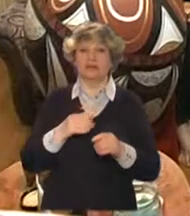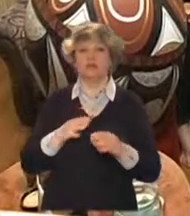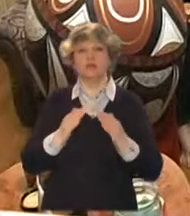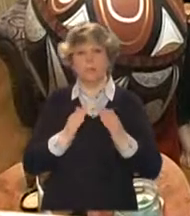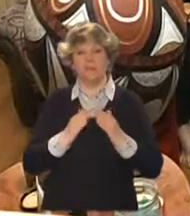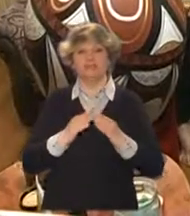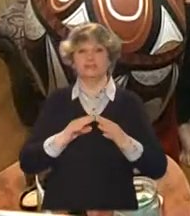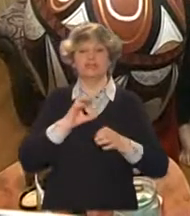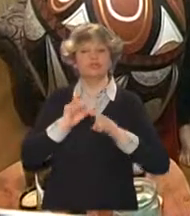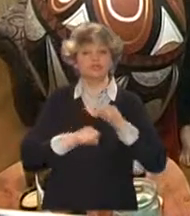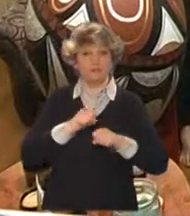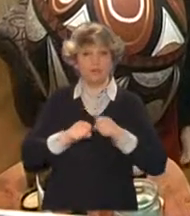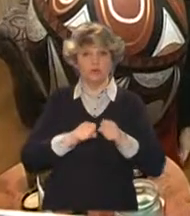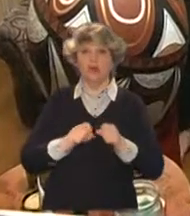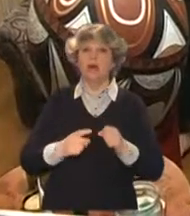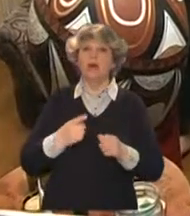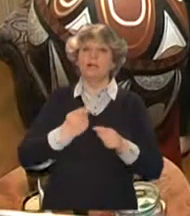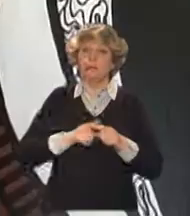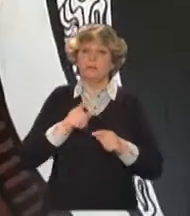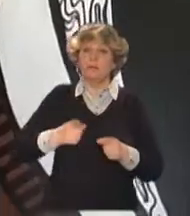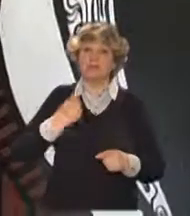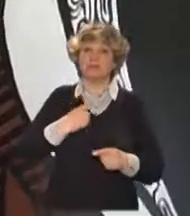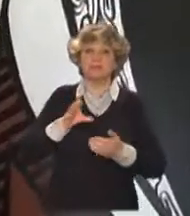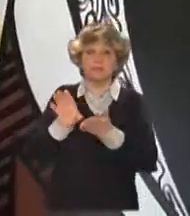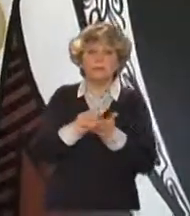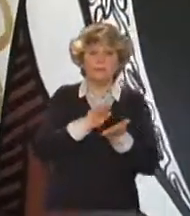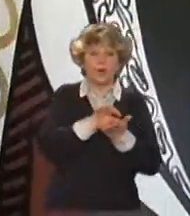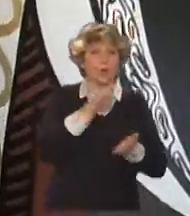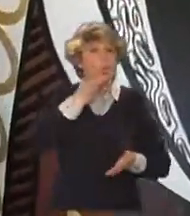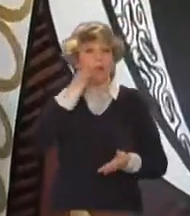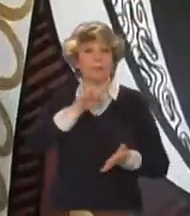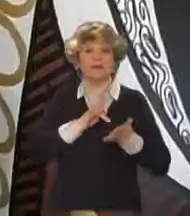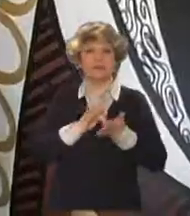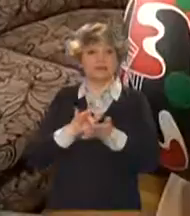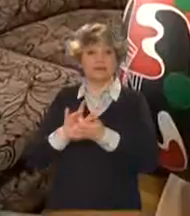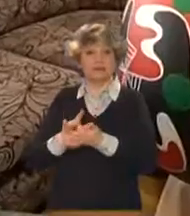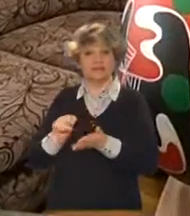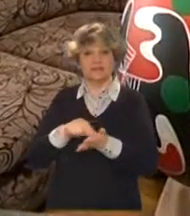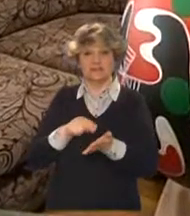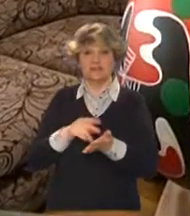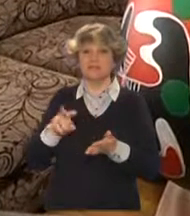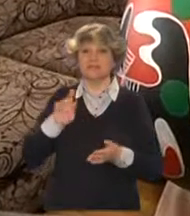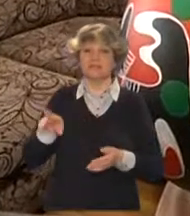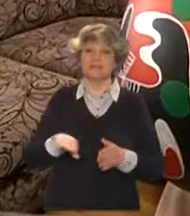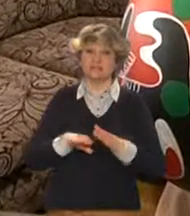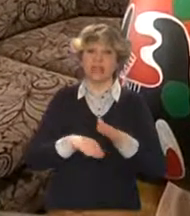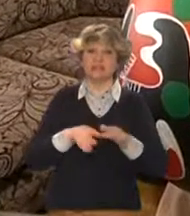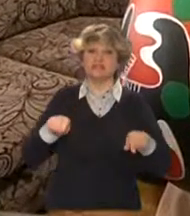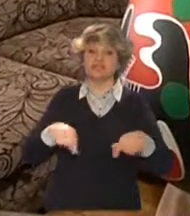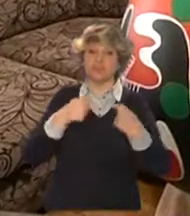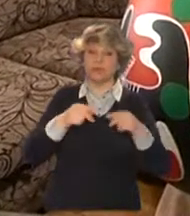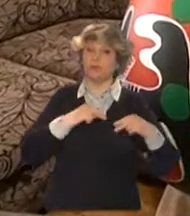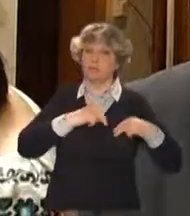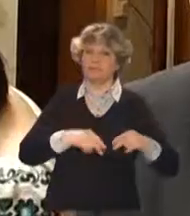Перш ніж братися до роботи, майстрині переймали досвід, подорожуючи рідним краєм. Над створенням витвору мистецтва працювала уся